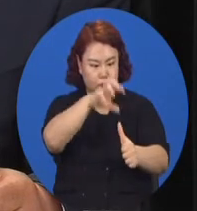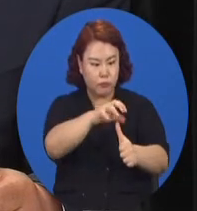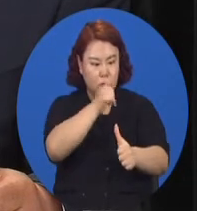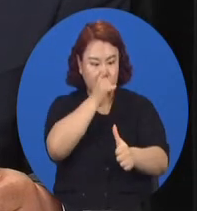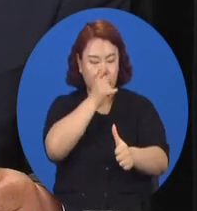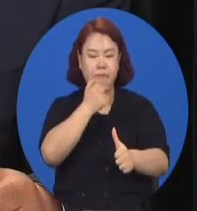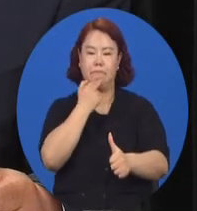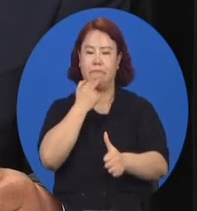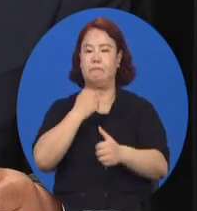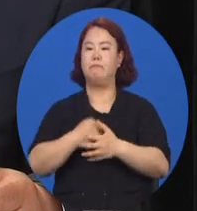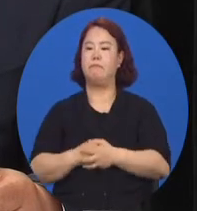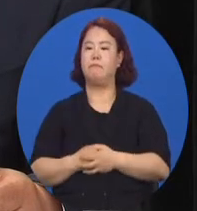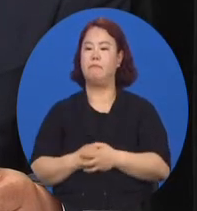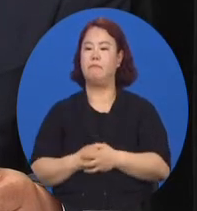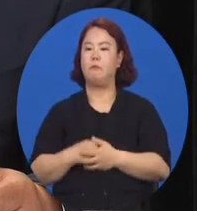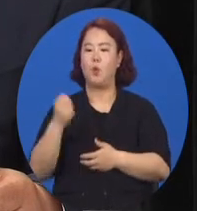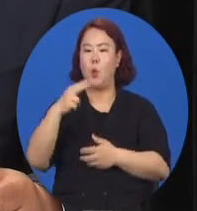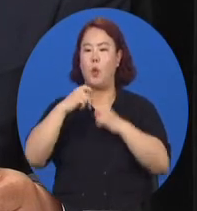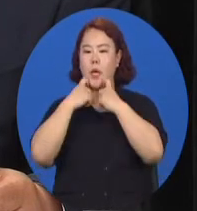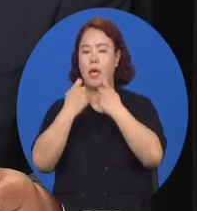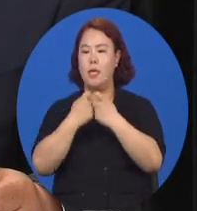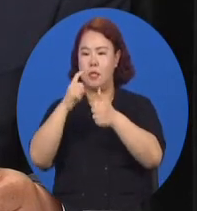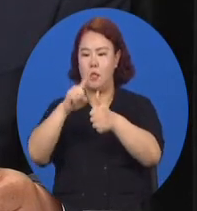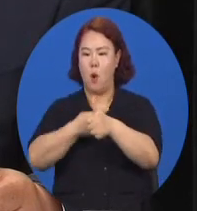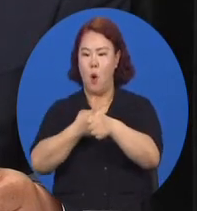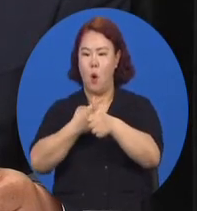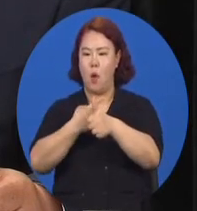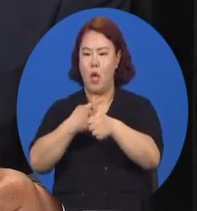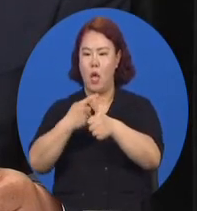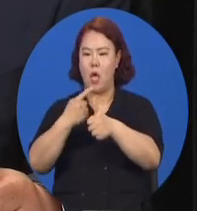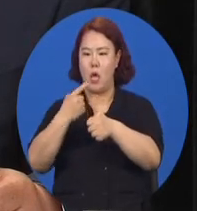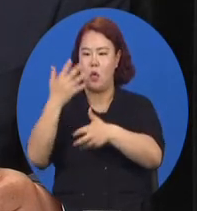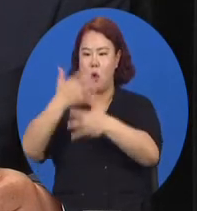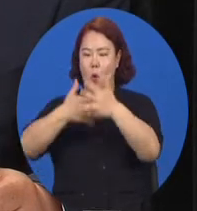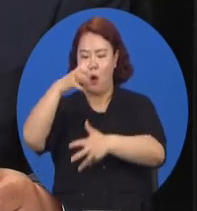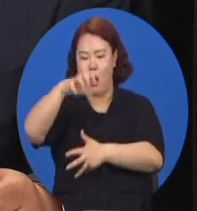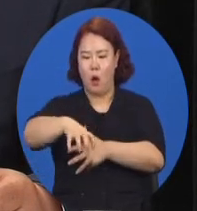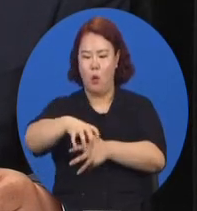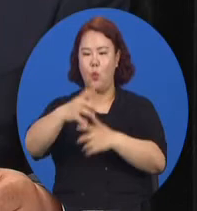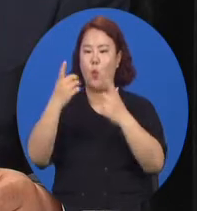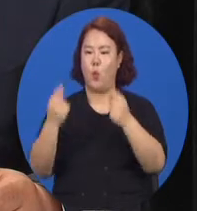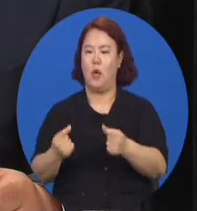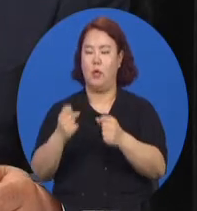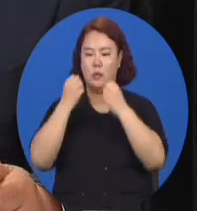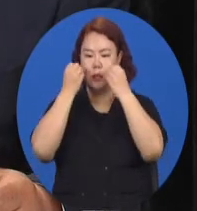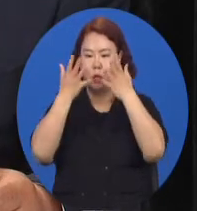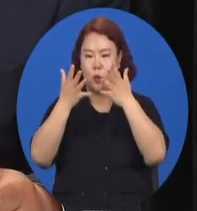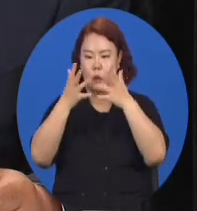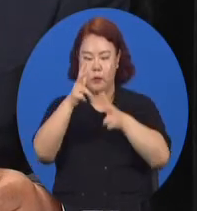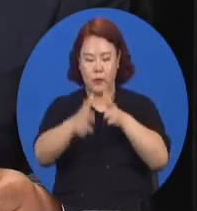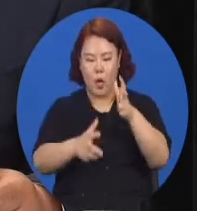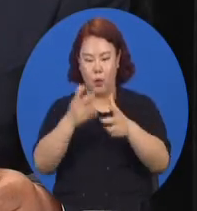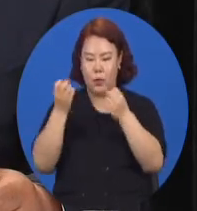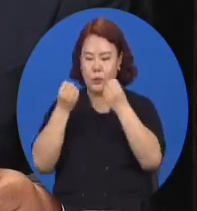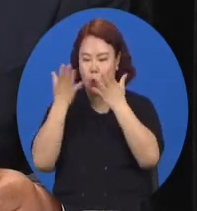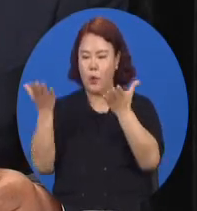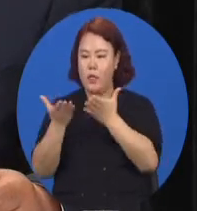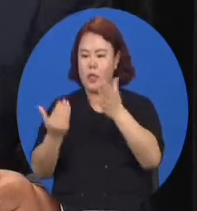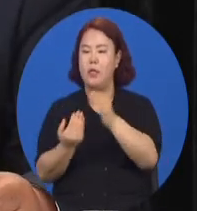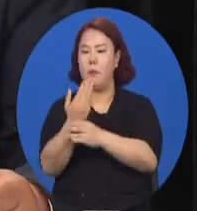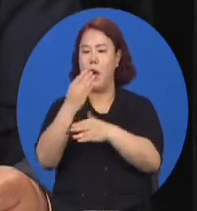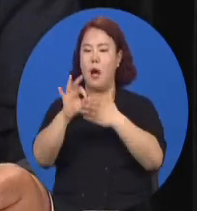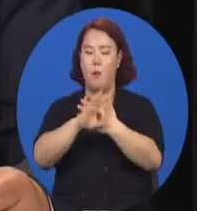또 개인적인 그 멀티 영화관 이런 것도 마찬가지입니다. 새로운 산업과 새로운 일들이 발생하면